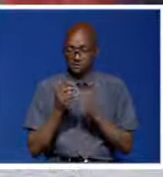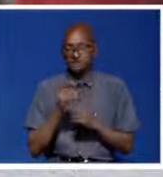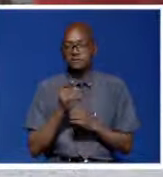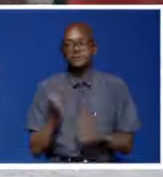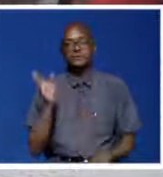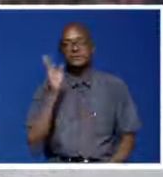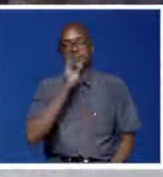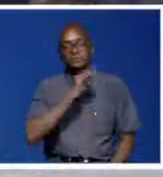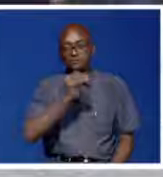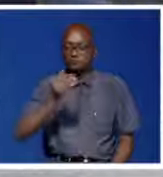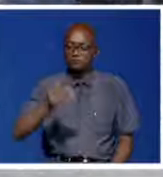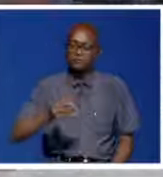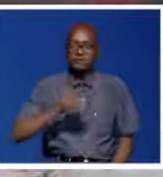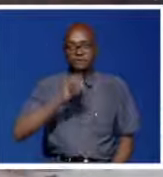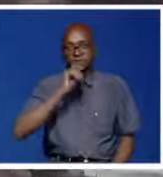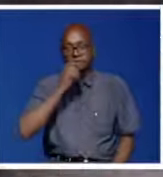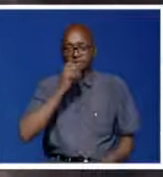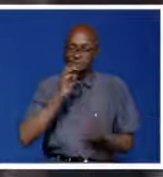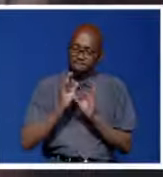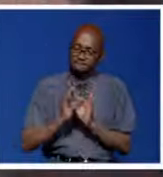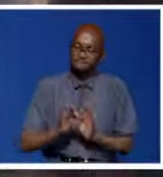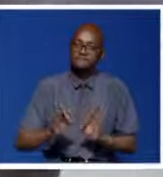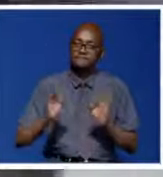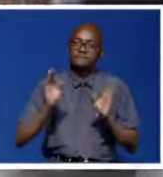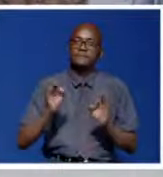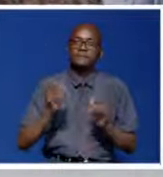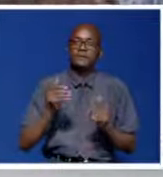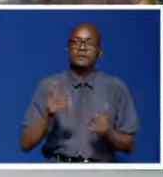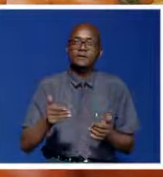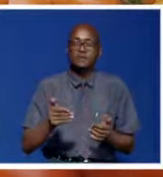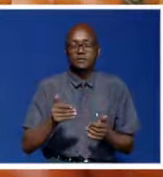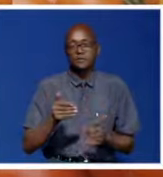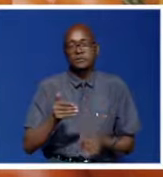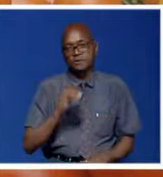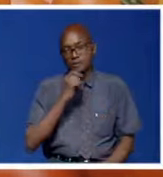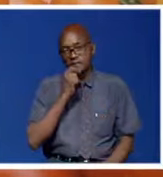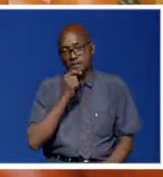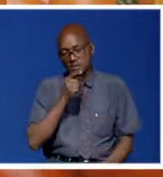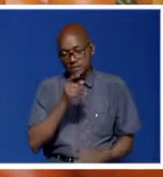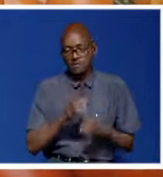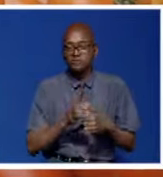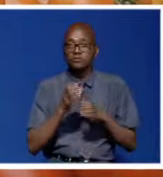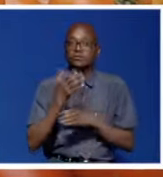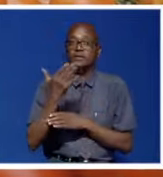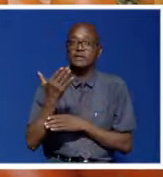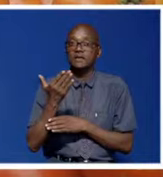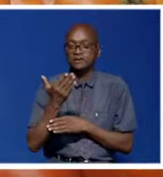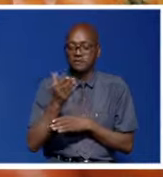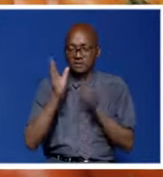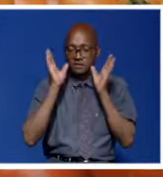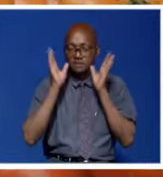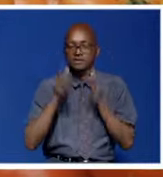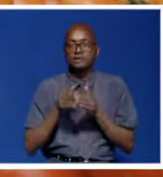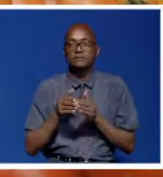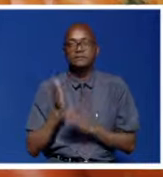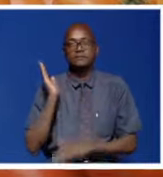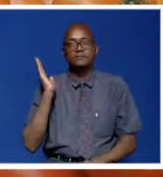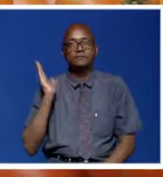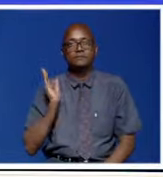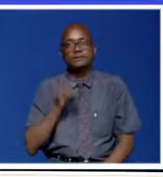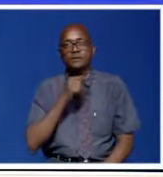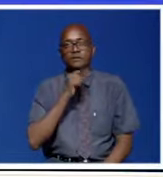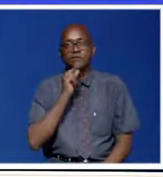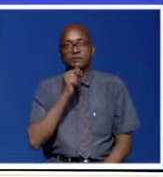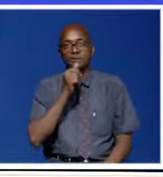mwezi mtukufu wa Ramadhan, ambayo ni moja kati ya nguzo tano za dini ya Kiislamu. Ahimidiwe Olotu, Azam